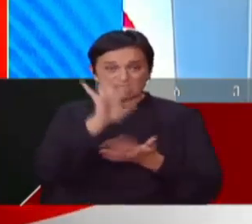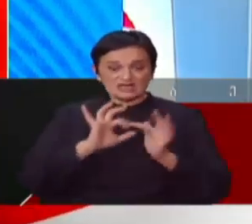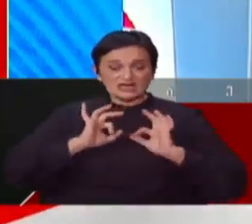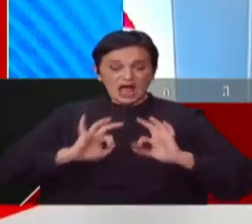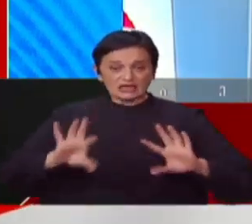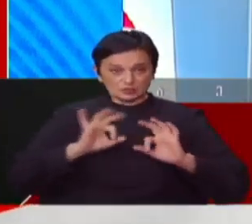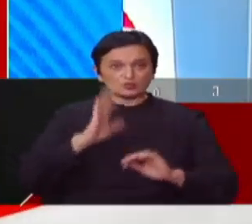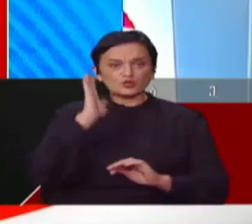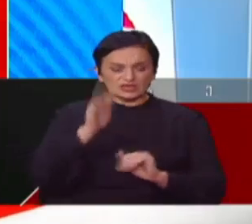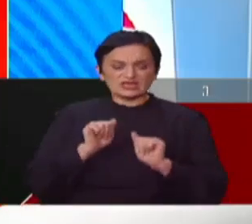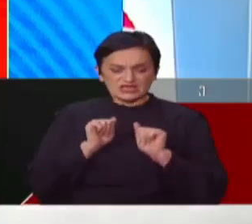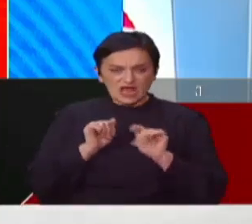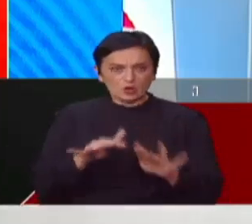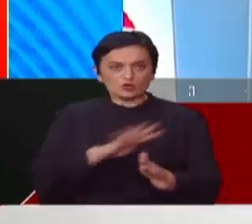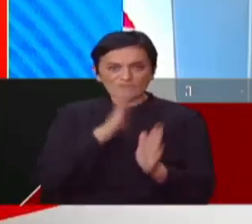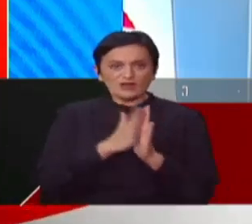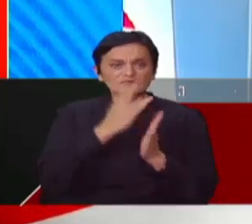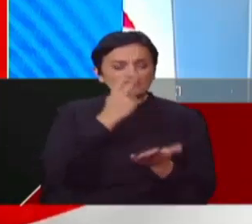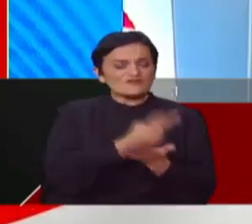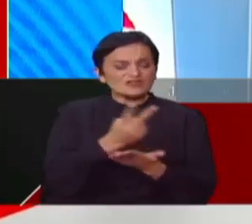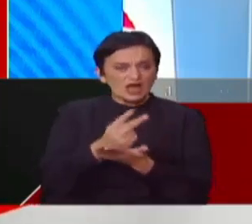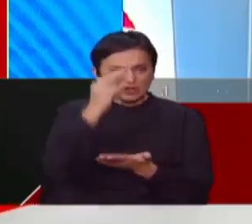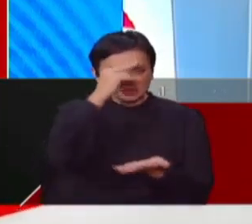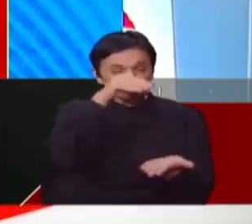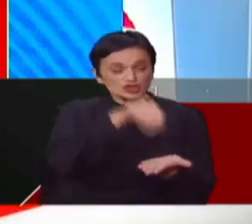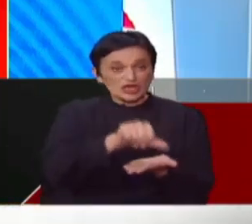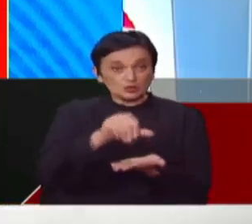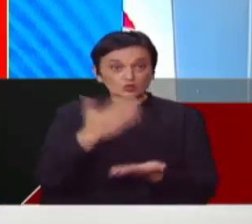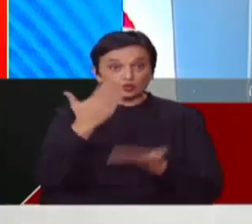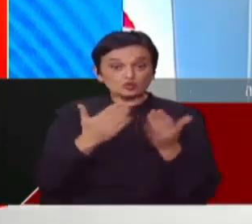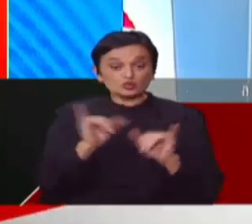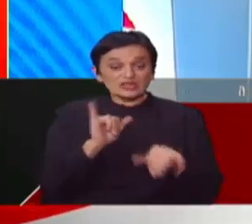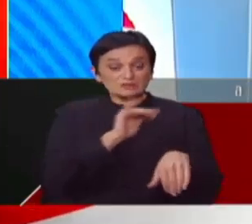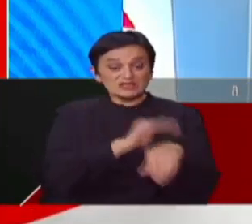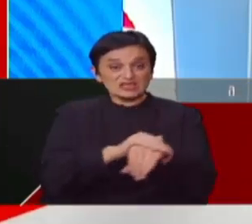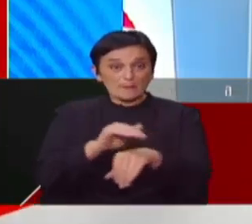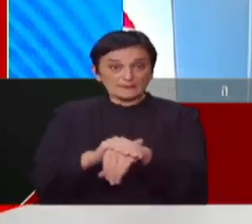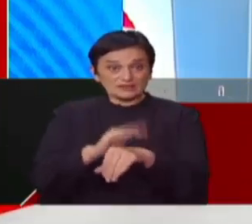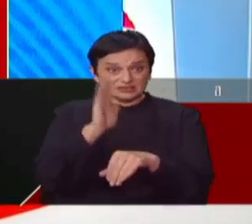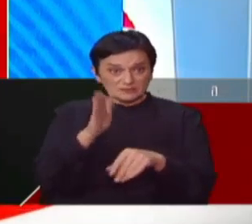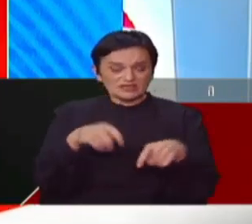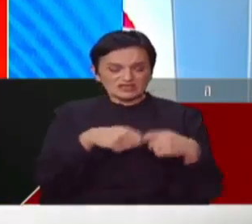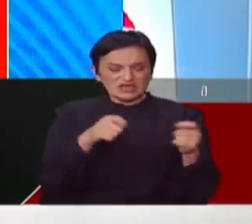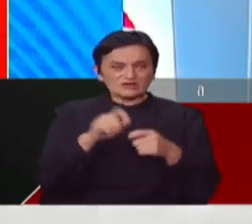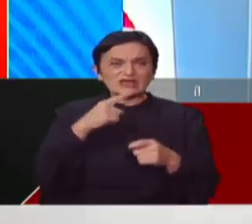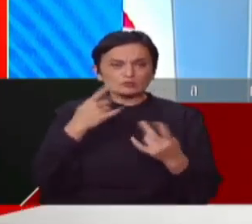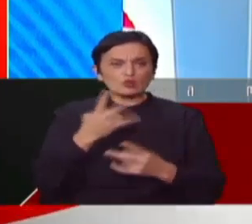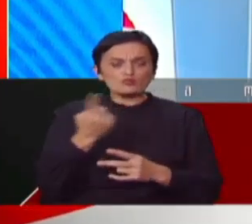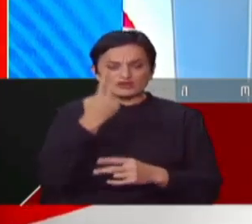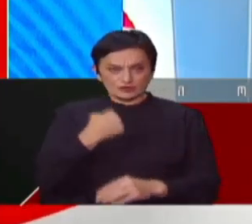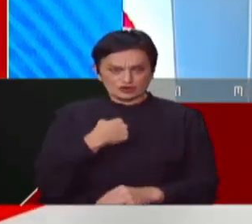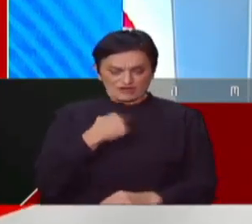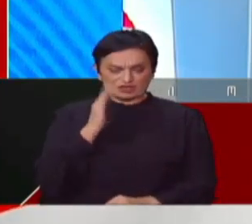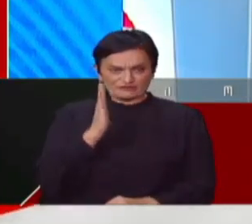გვექნება რეაგირება, ყველაფერს ნახოთ, ყველაფერს შევისწავლით, თუ სადმე დაფიქსირდება დარღვევა, რა თქმა უნდა, პირველი ჩვენ ვიქნებით,